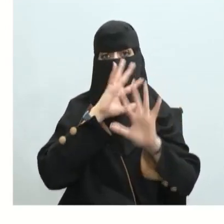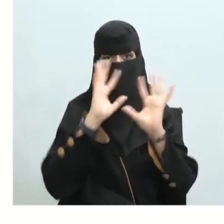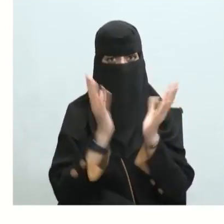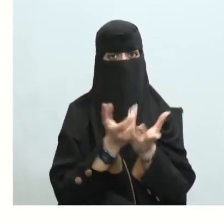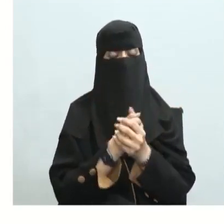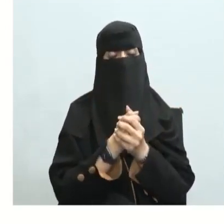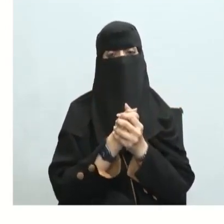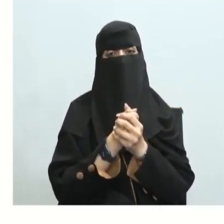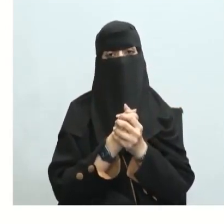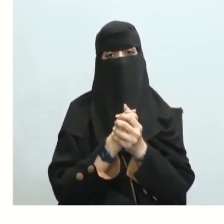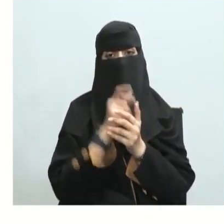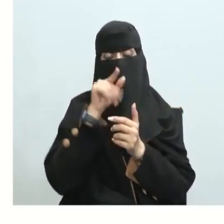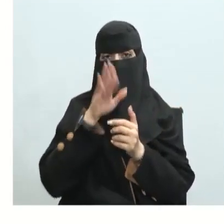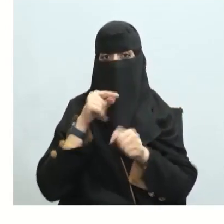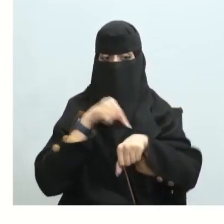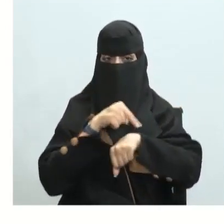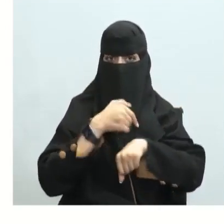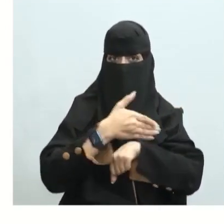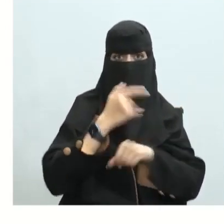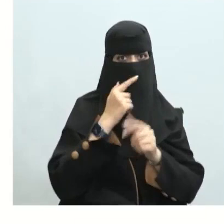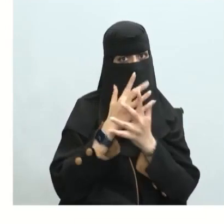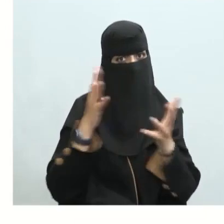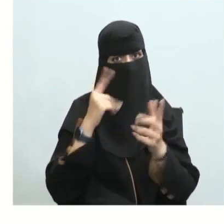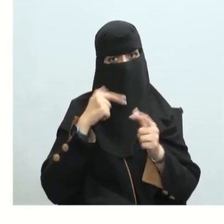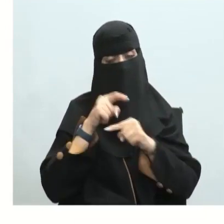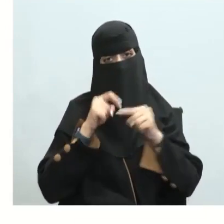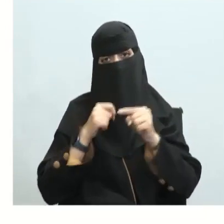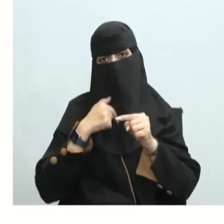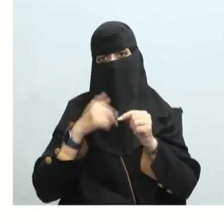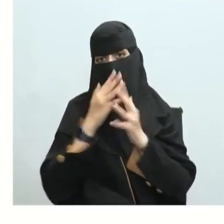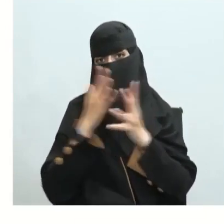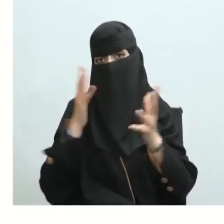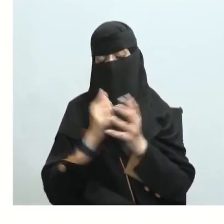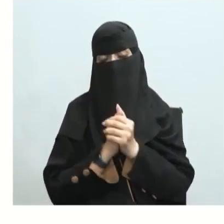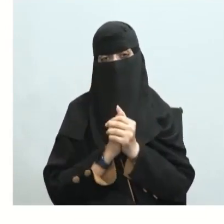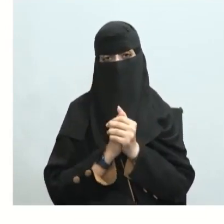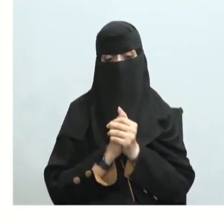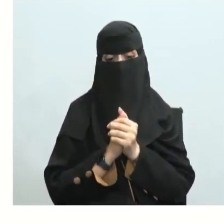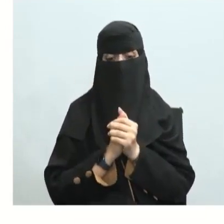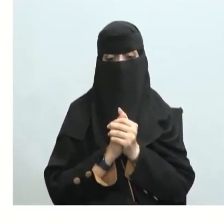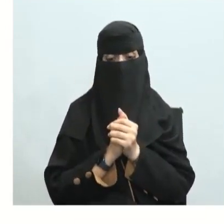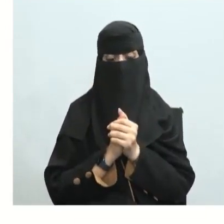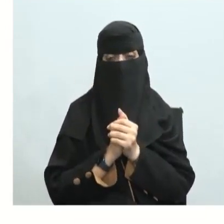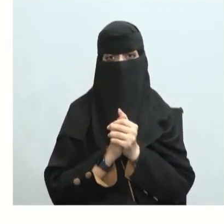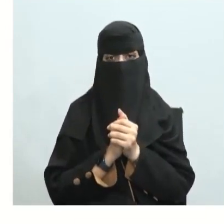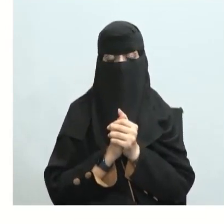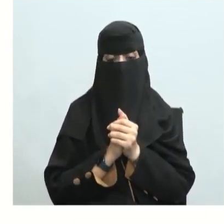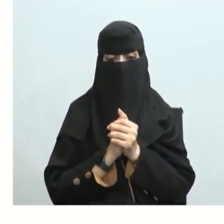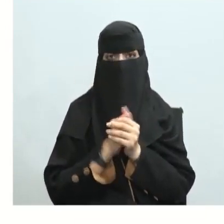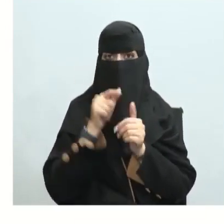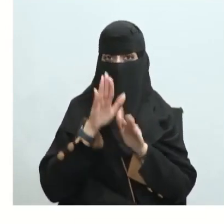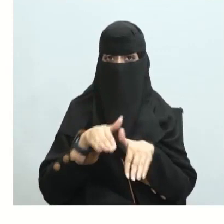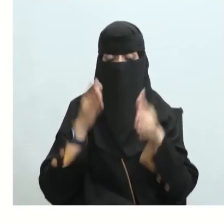60% هذا معنى ان التاخر صباحي مشكله اذا 60% من عدد ايش الطلاب اذا هنا في معلومات